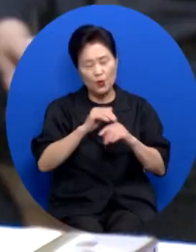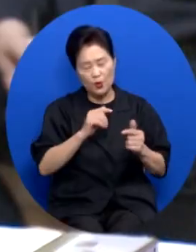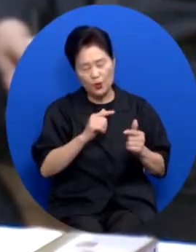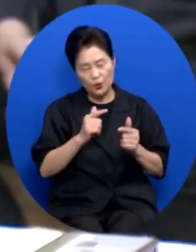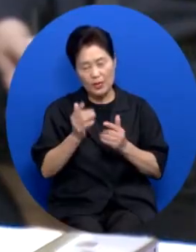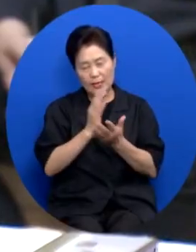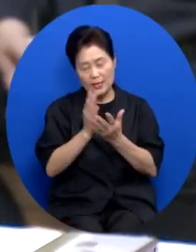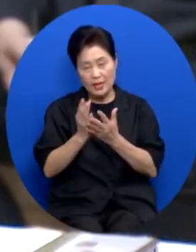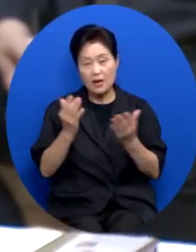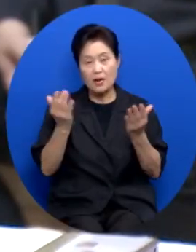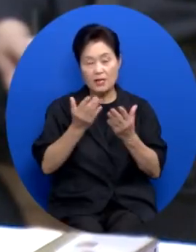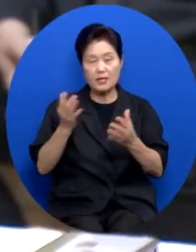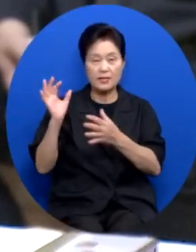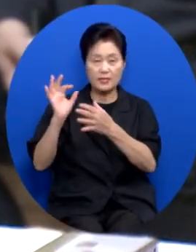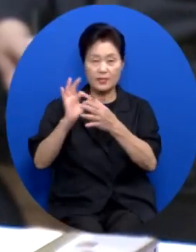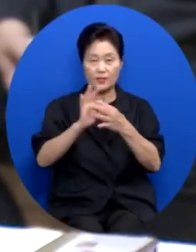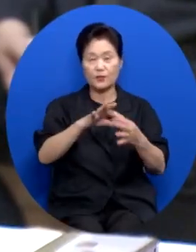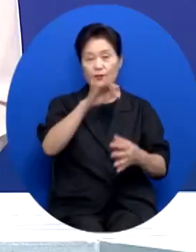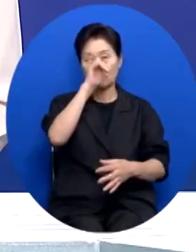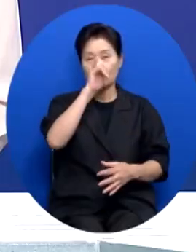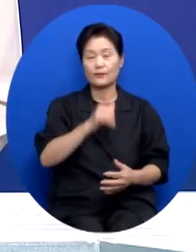다양한 사역들을 이어가고 있습니다.